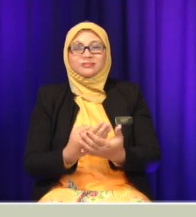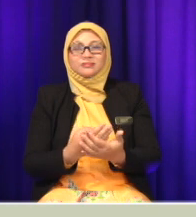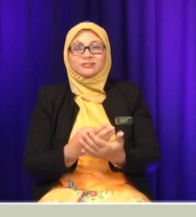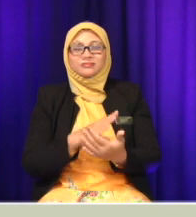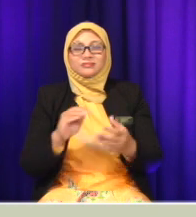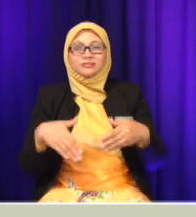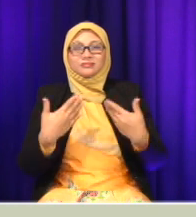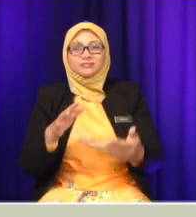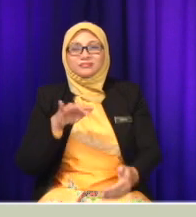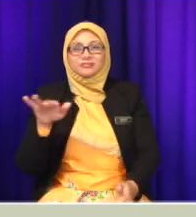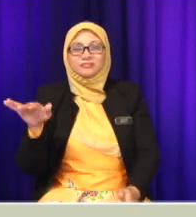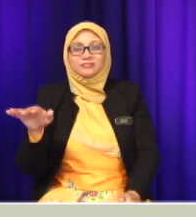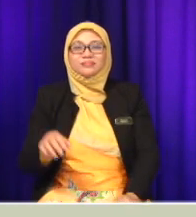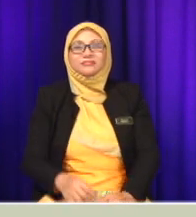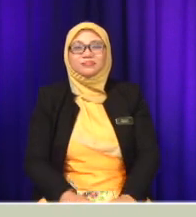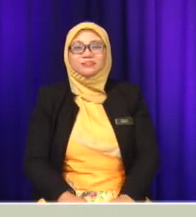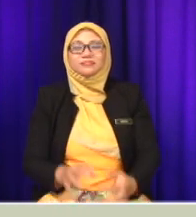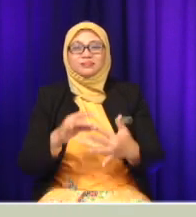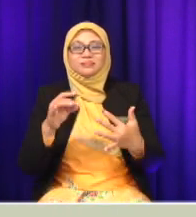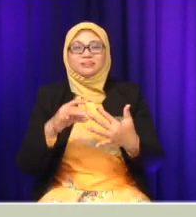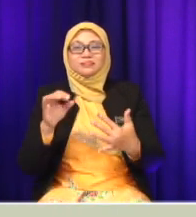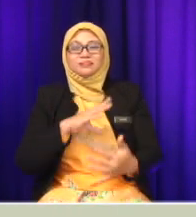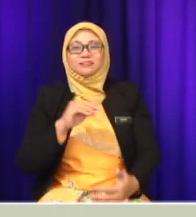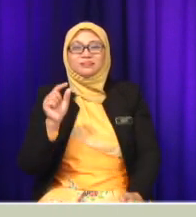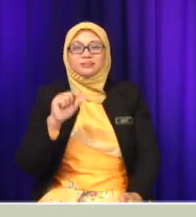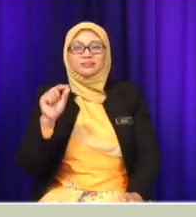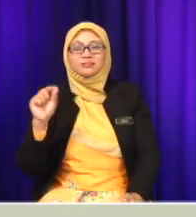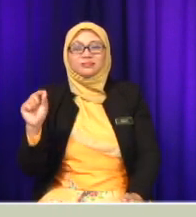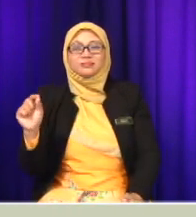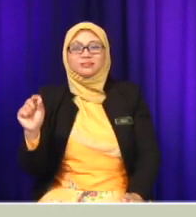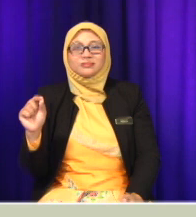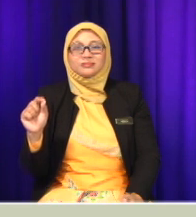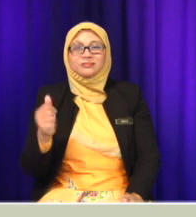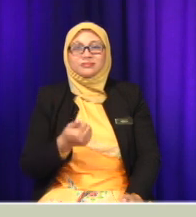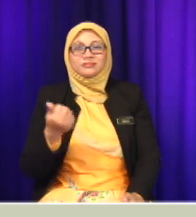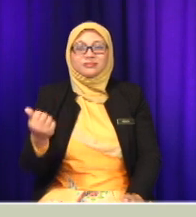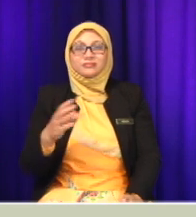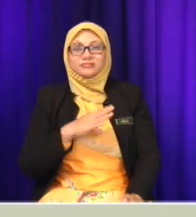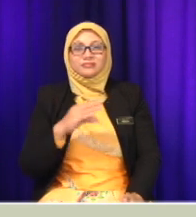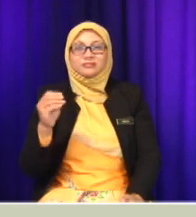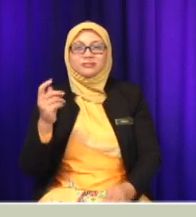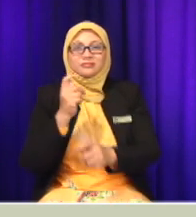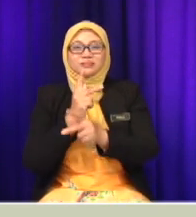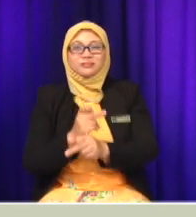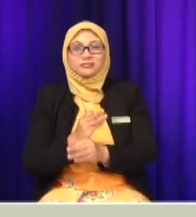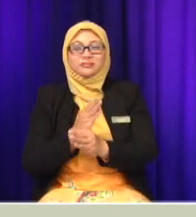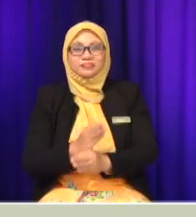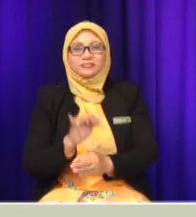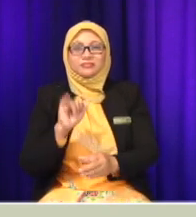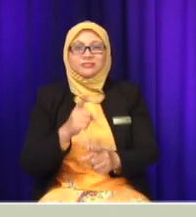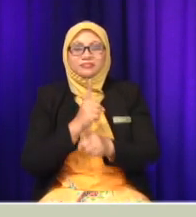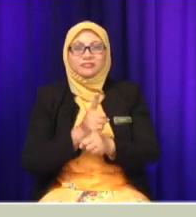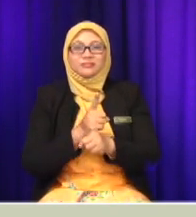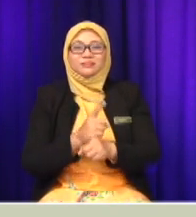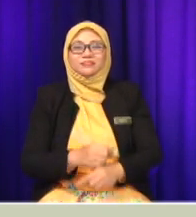kompressor dan tolok mampatan pilih dan tuliskan padanan bagi alatan dengan fungsi yang betul pada ruang jawapan siapa Nak Cuba soalan